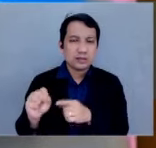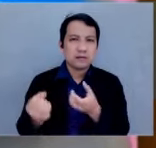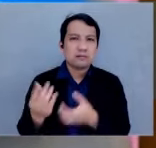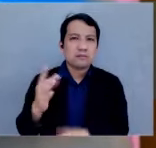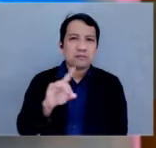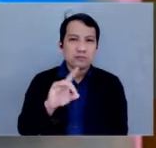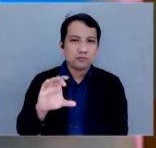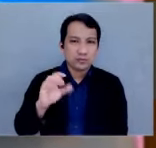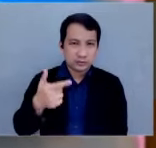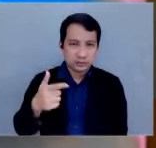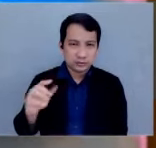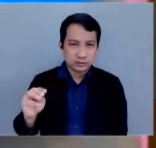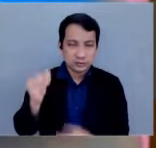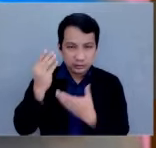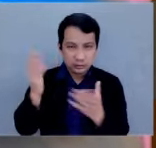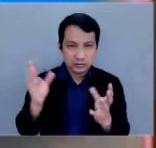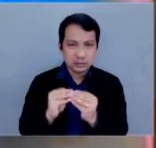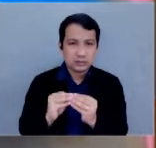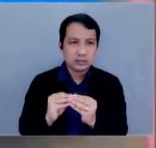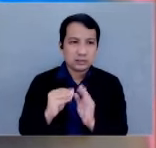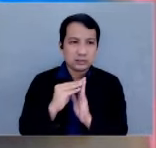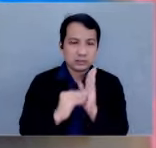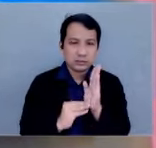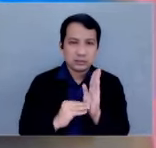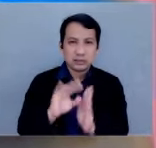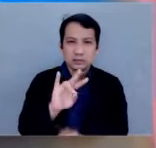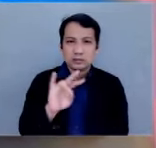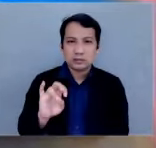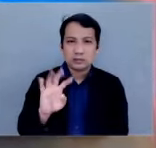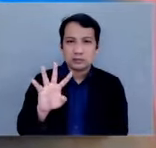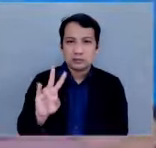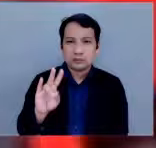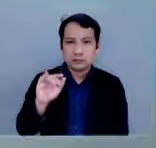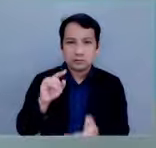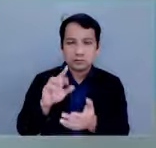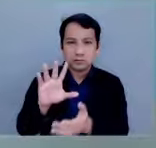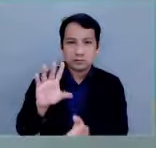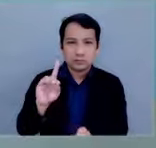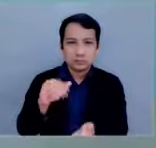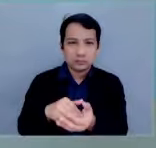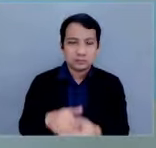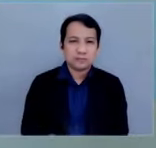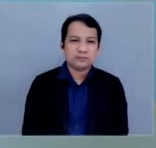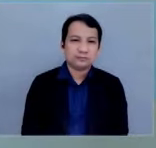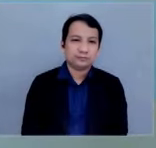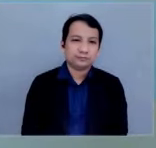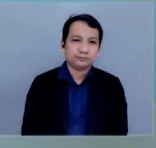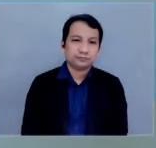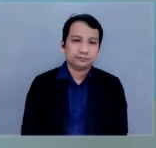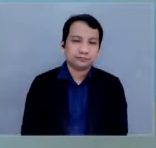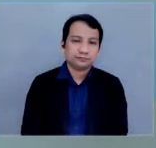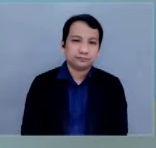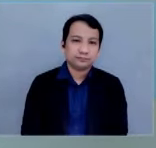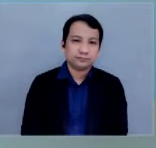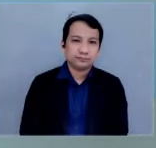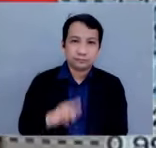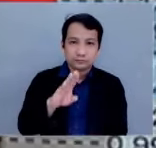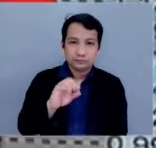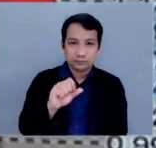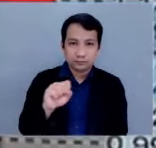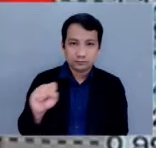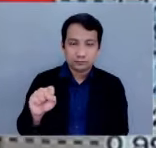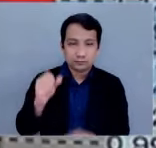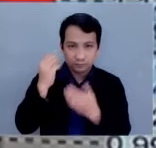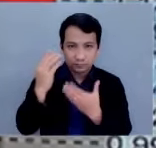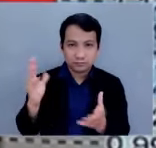ng hinihinalang sabu na may market value na 741,000 pesos. Ayon sa otoridad, si alias Boss pa mismo ang nagsabi kung